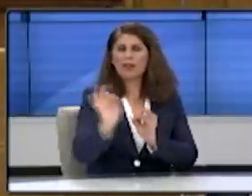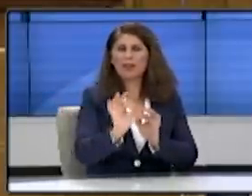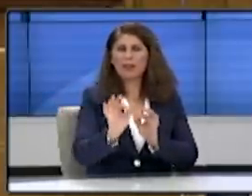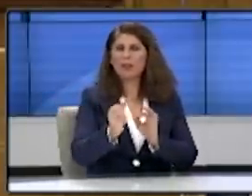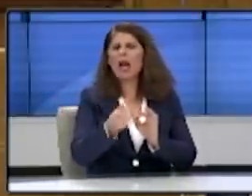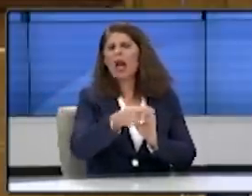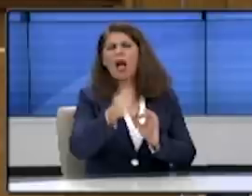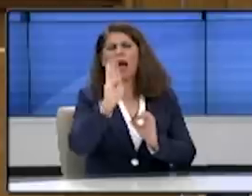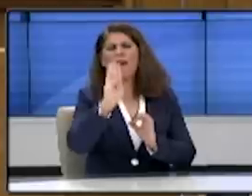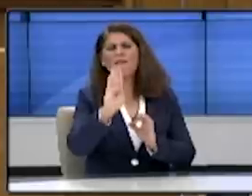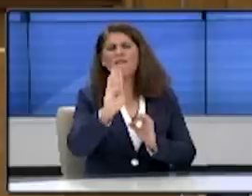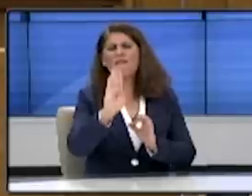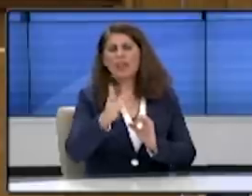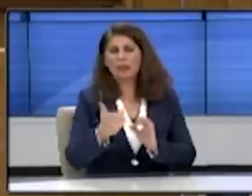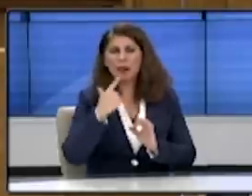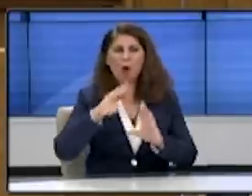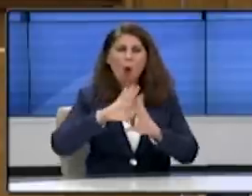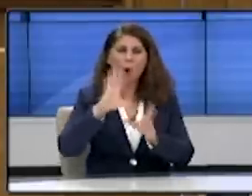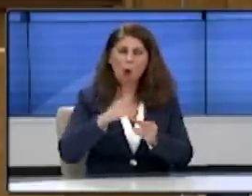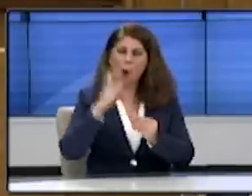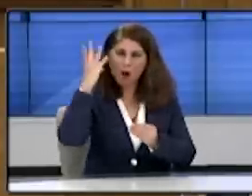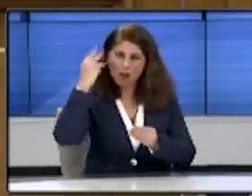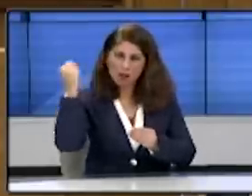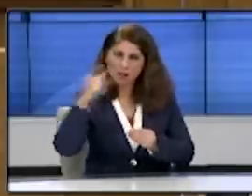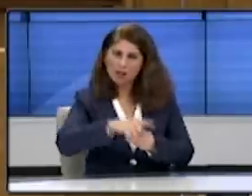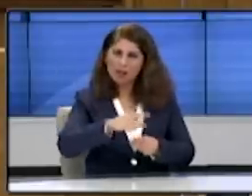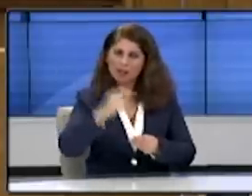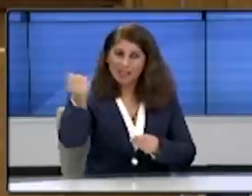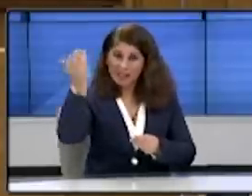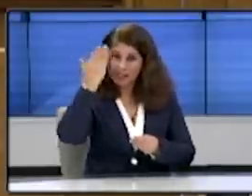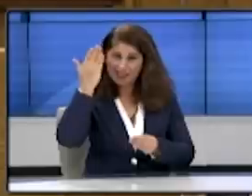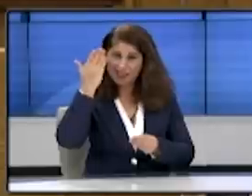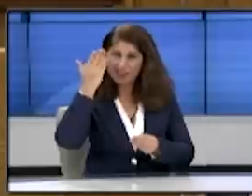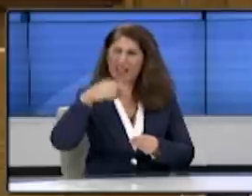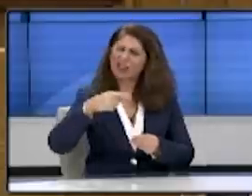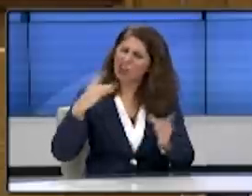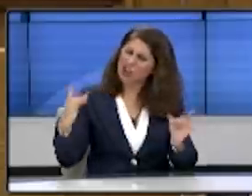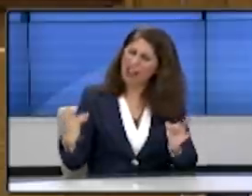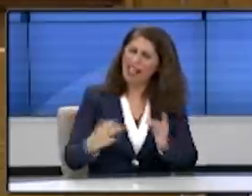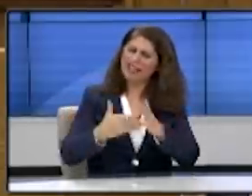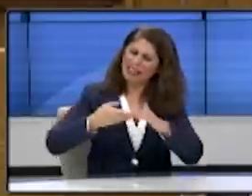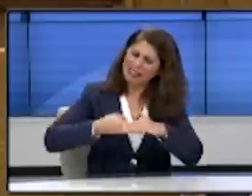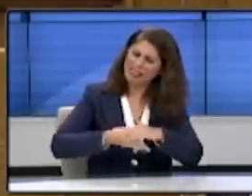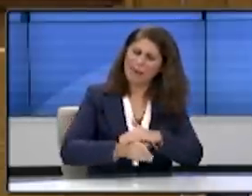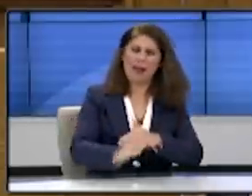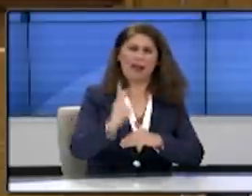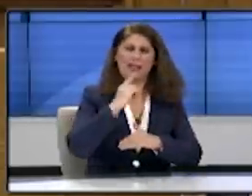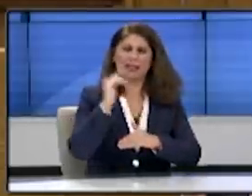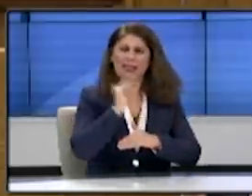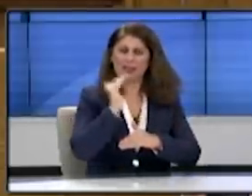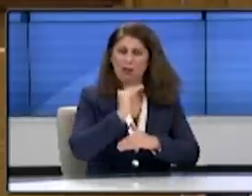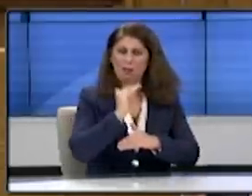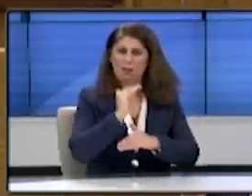αυτά ξεχάστηκαν μαζί με αυτά που λέγατε πως η ακρίβεια μπόρα είναι, θα περάσει και ότι